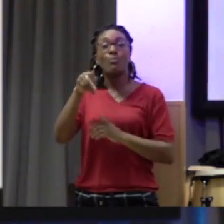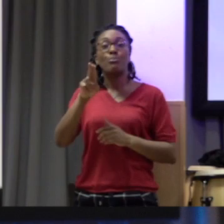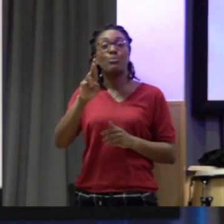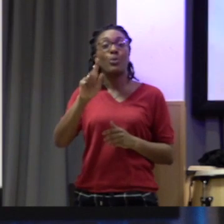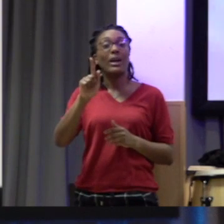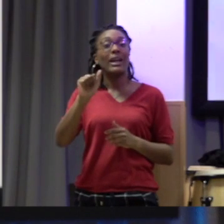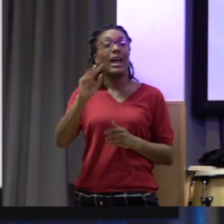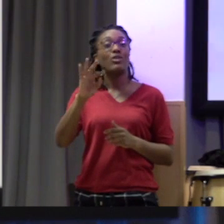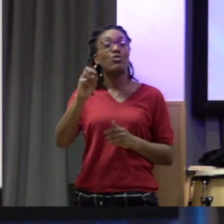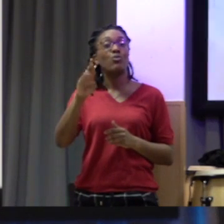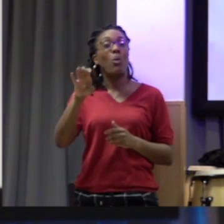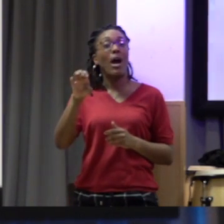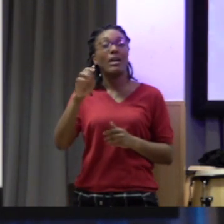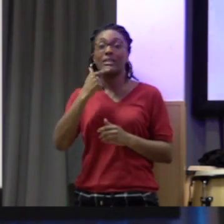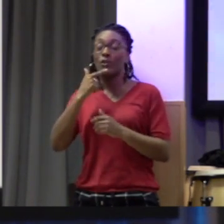sa présence.